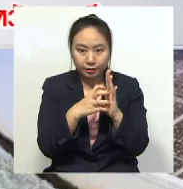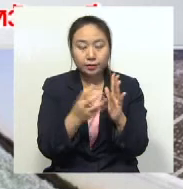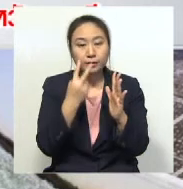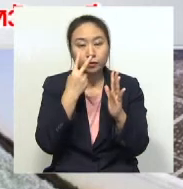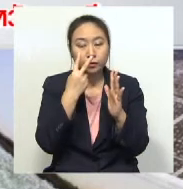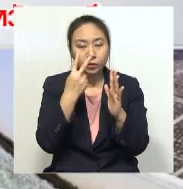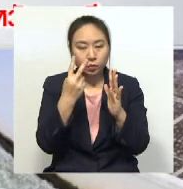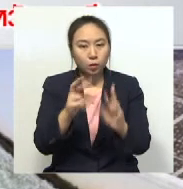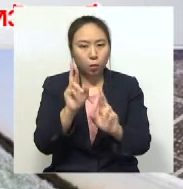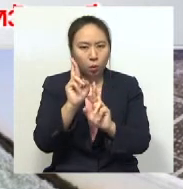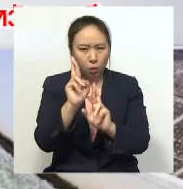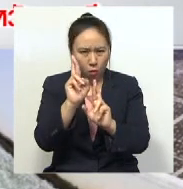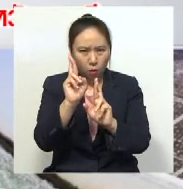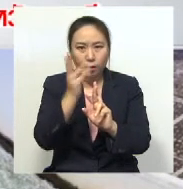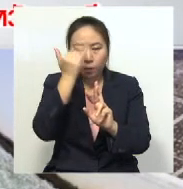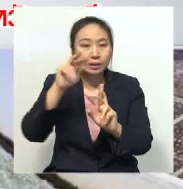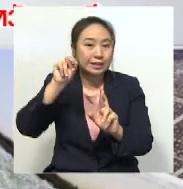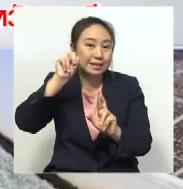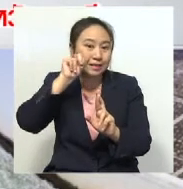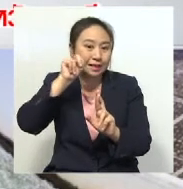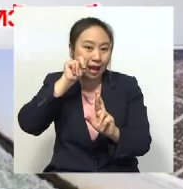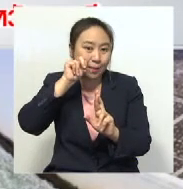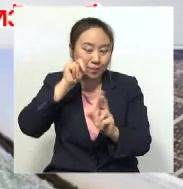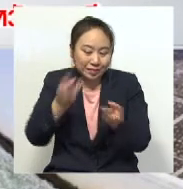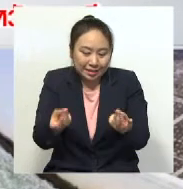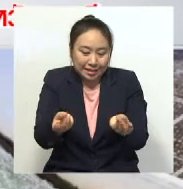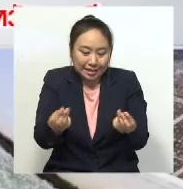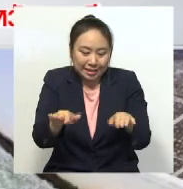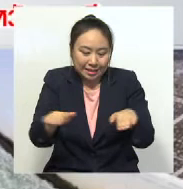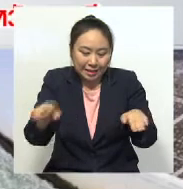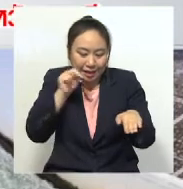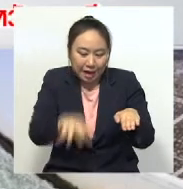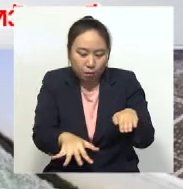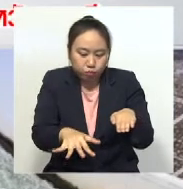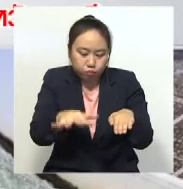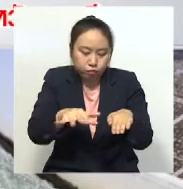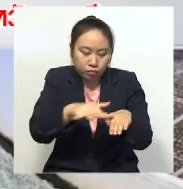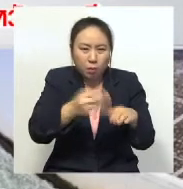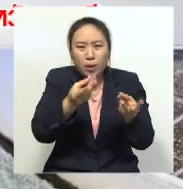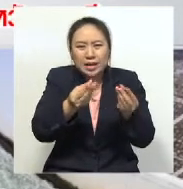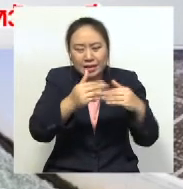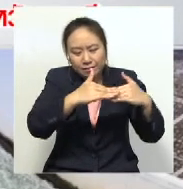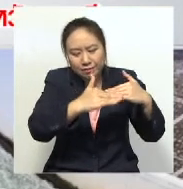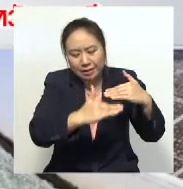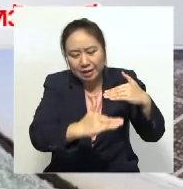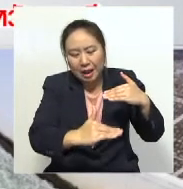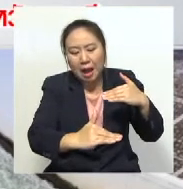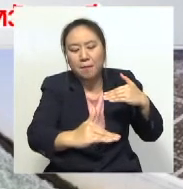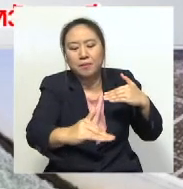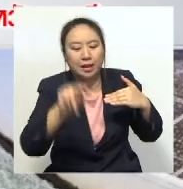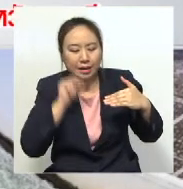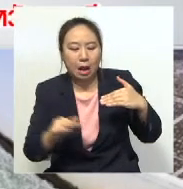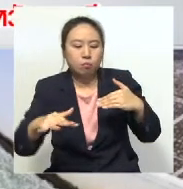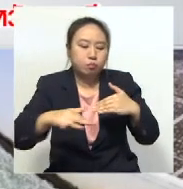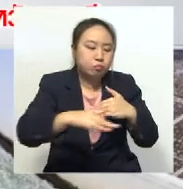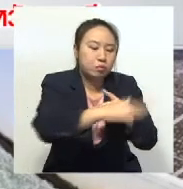างนี่ก็ต้องเฝ้าระวังนะคะเนื่องจากว่ามีน้ำสูงกว่าระดับตลิ่งในพื้นที่ลุ่มต่ำในแม่น้ำป่าสักบริเวณอำเภอ